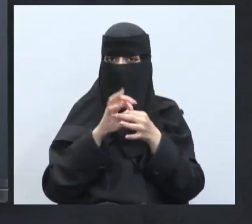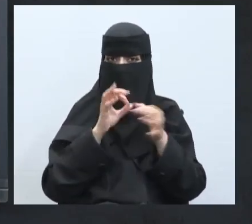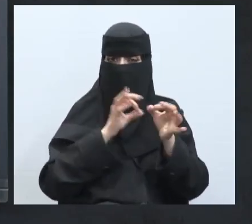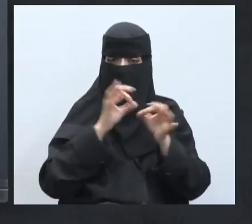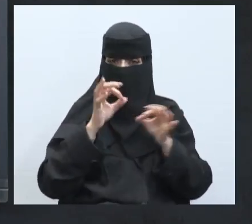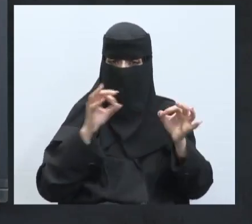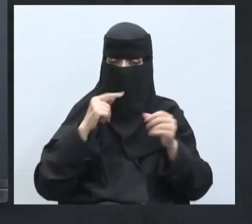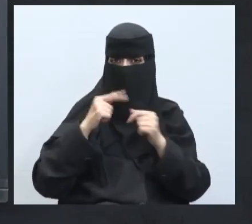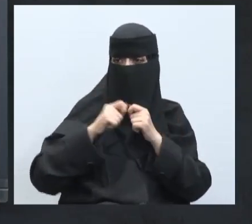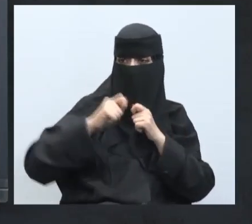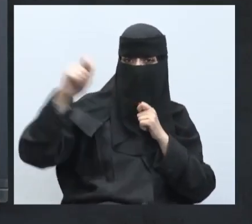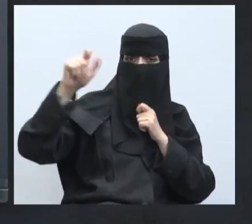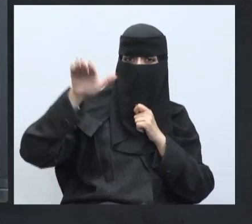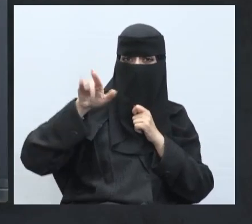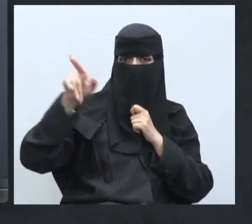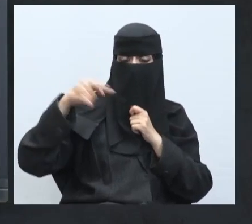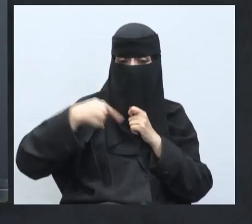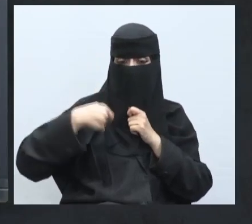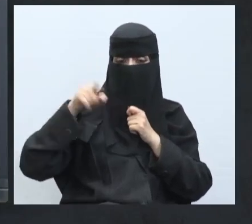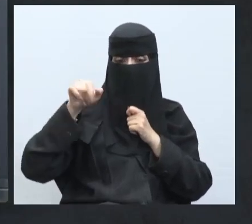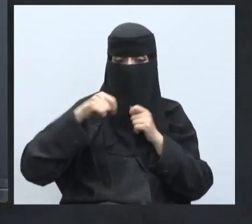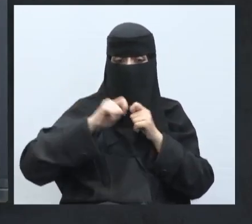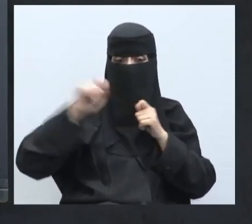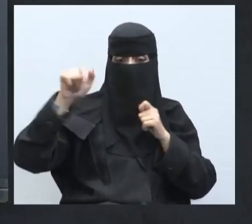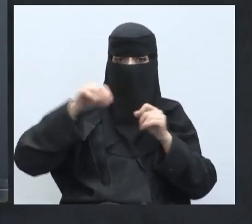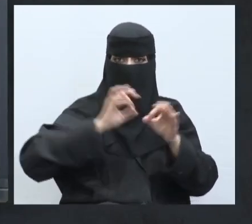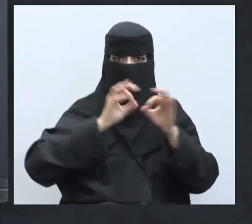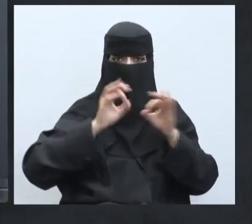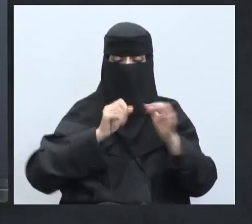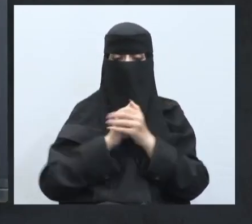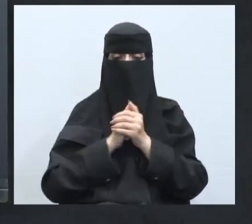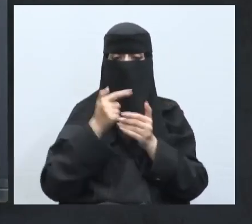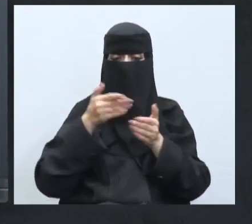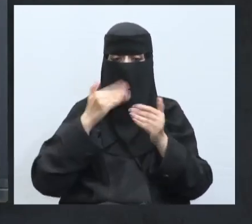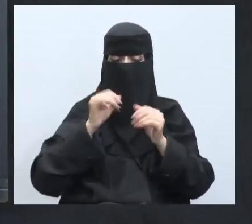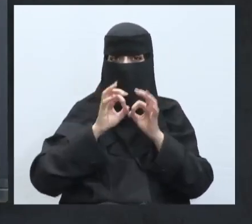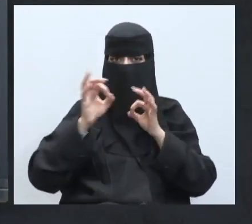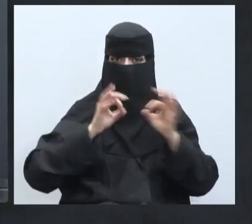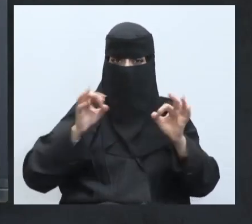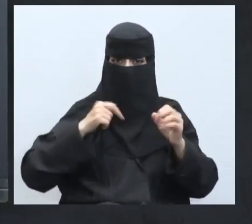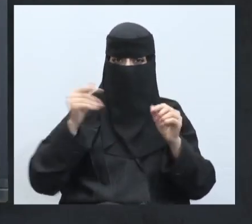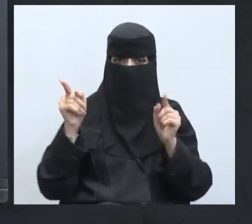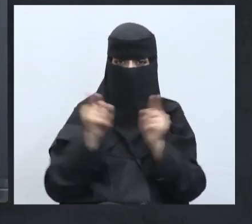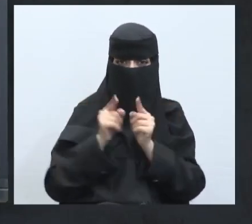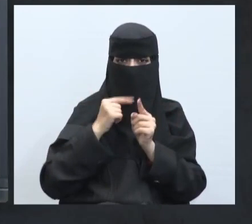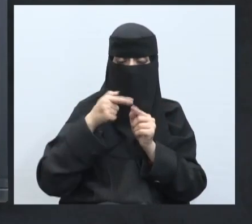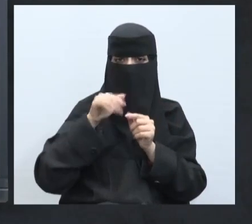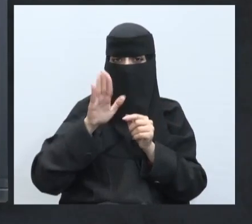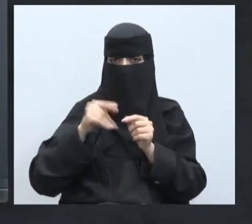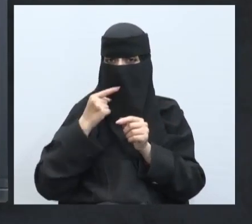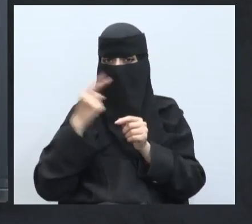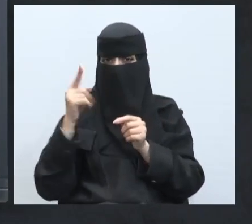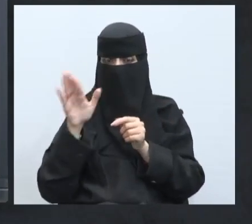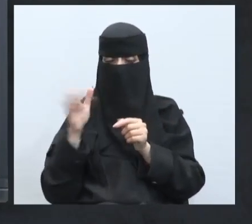تكون بعيده وسم سميناها خطه استراتيجيه خطط قصيره اقل من سنه خطط